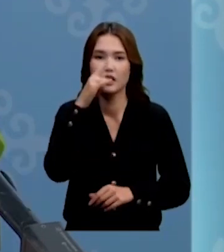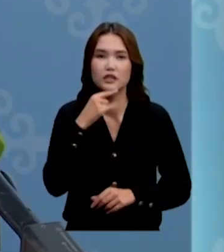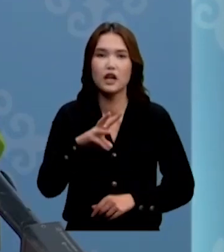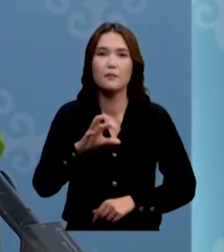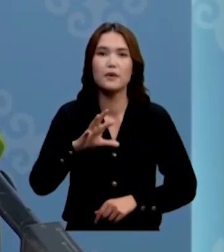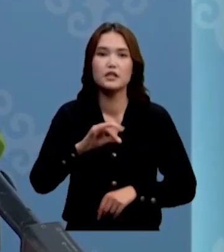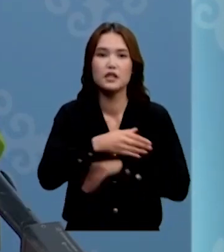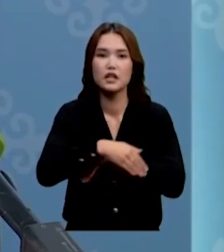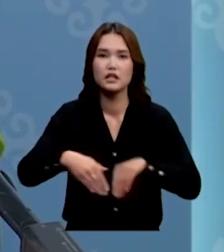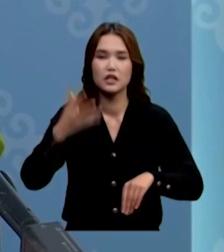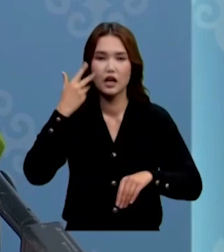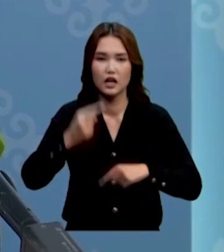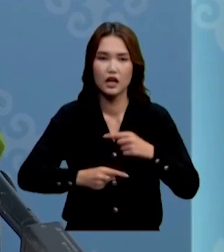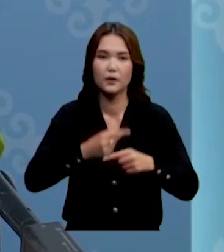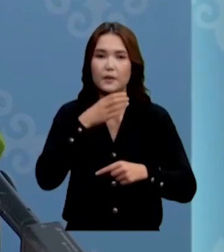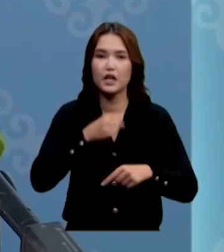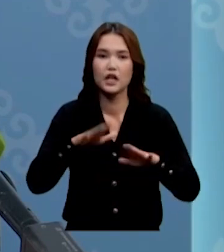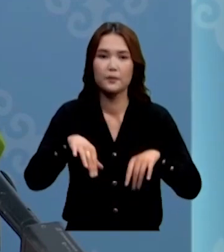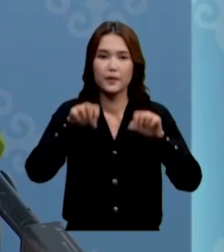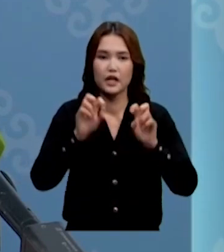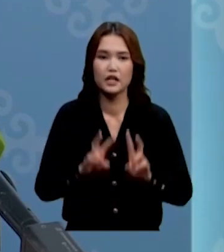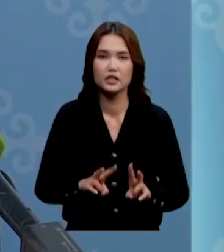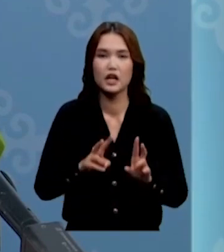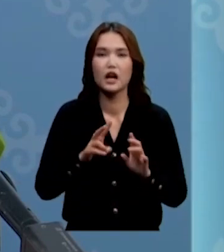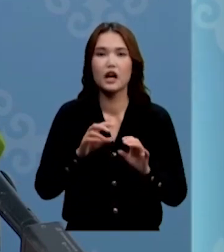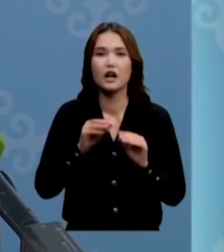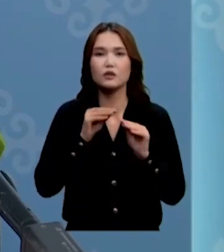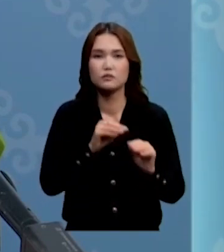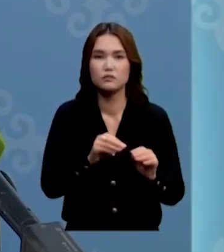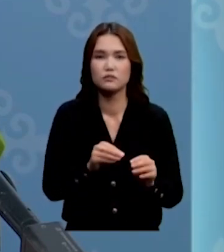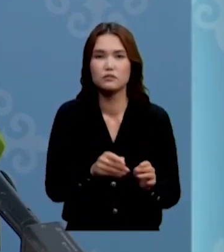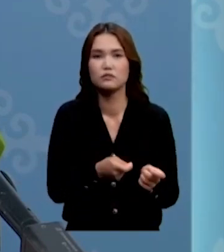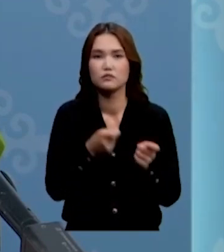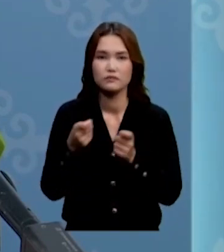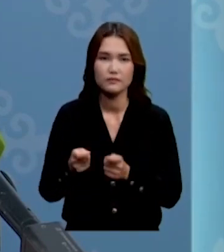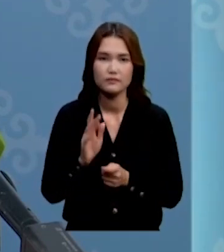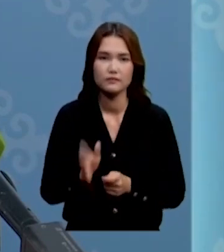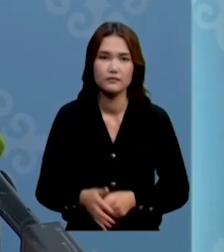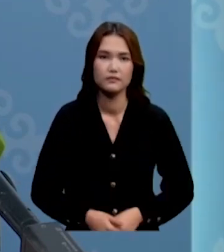шекарасынан өткеннен кейін арнайы эвакуациялық борт Каирге ұшып шығуға дайын.